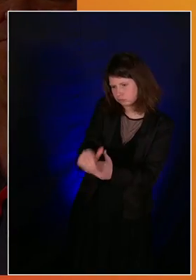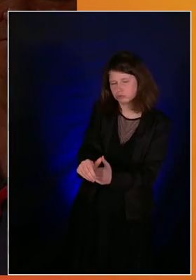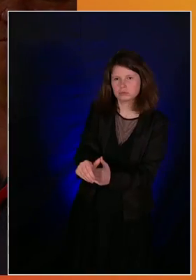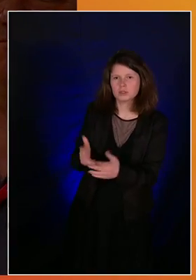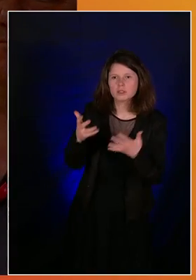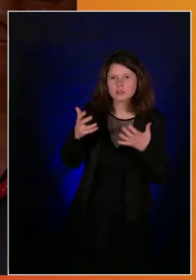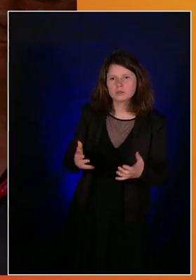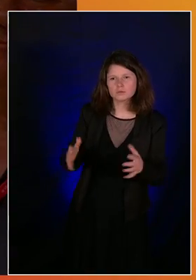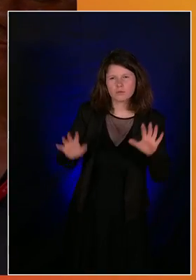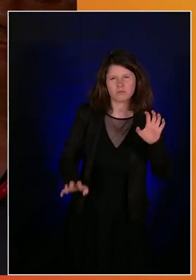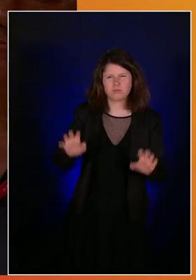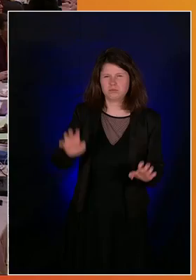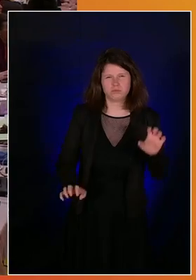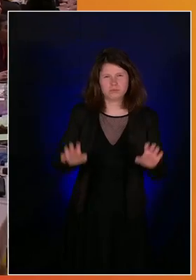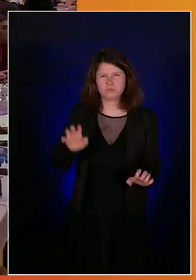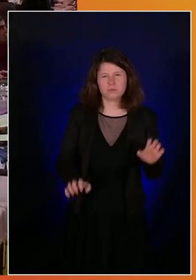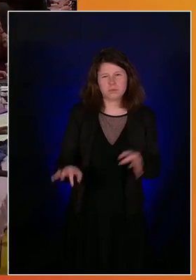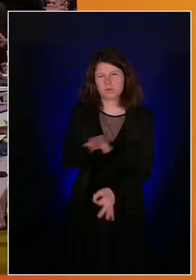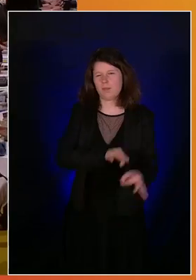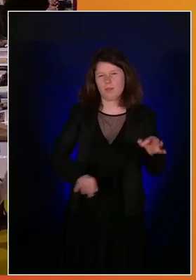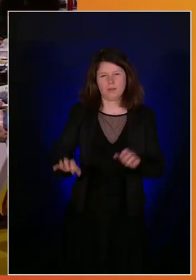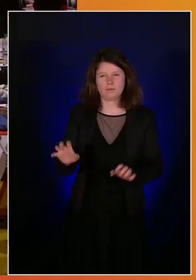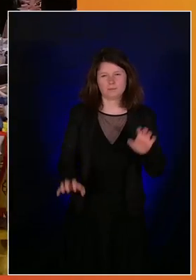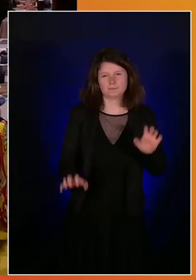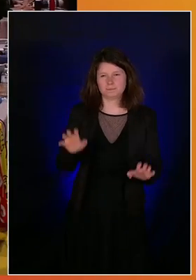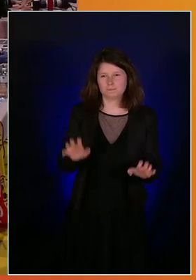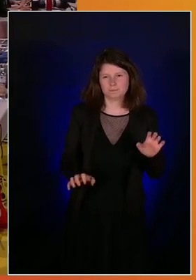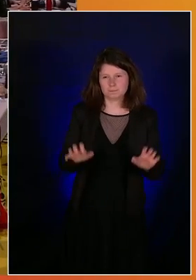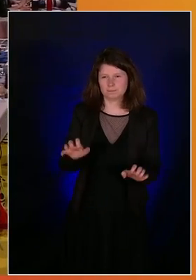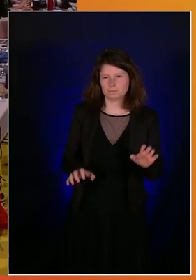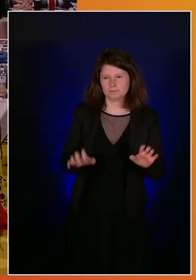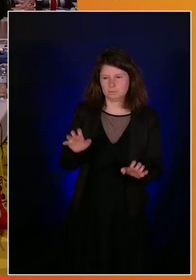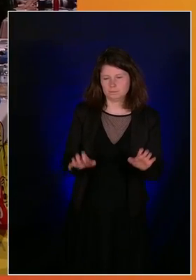assurant ASI le maintien de l'emploi et de l'industrie